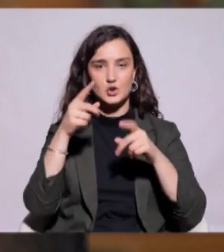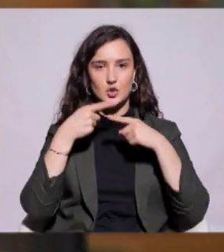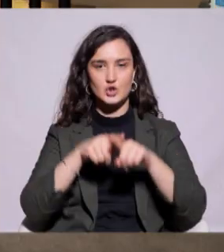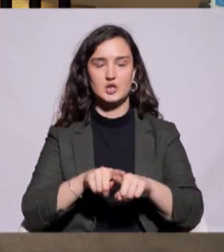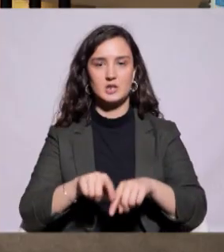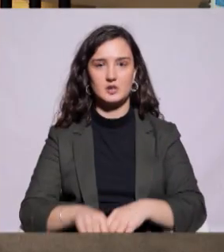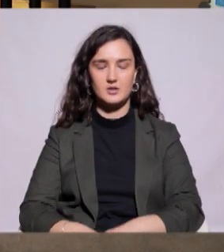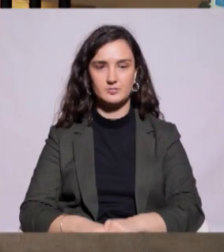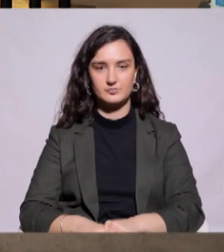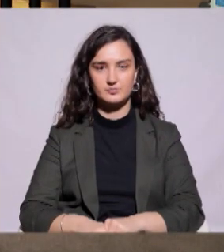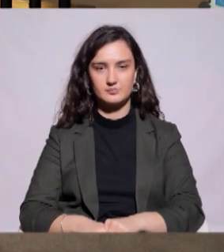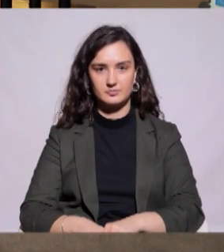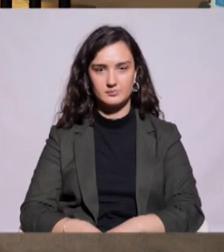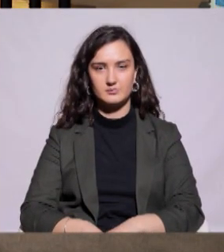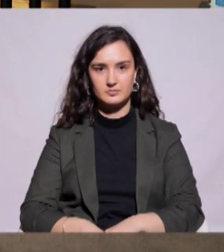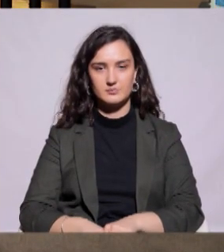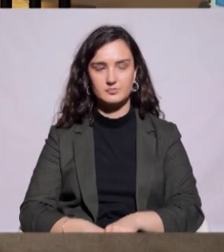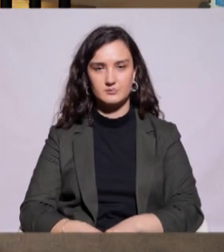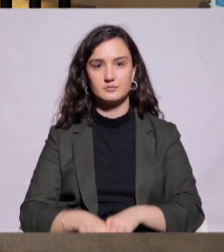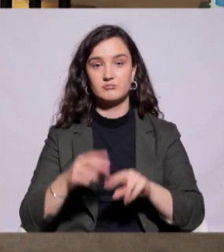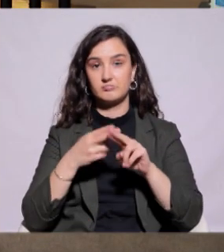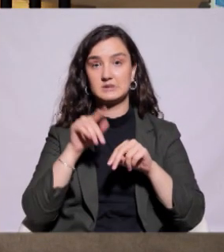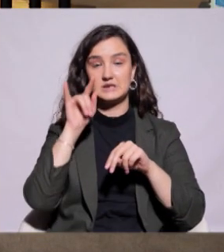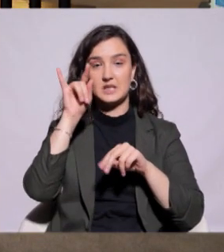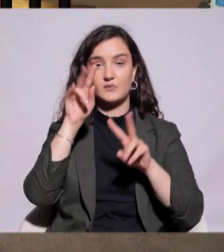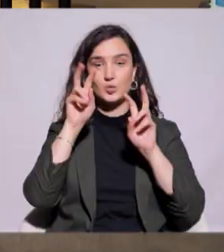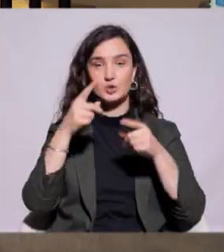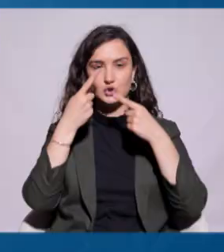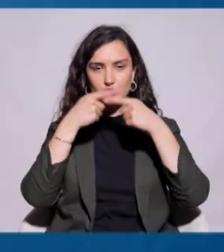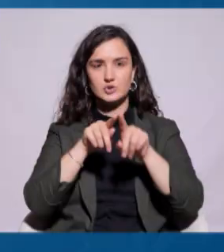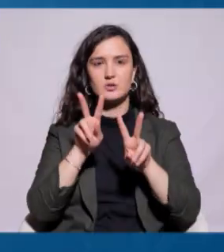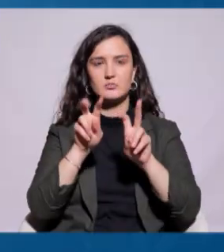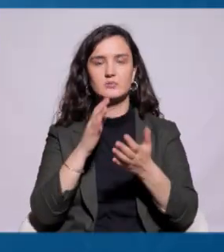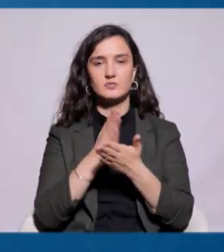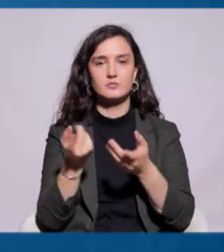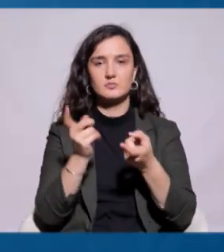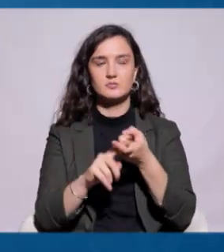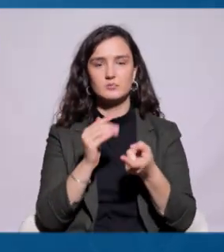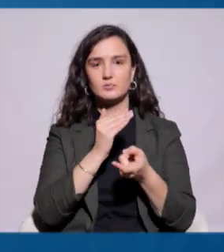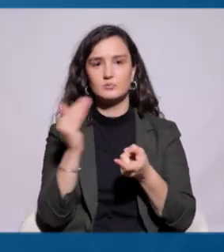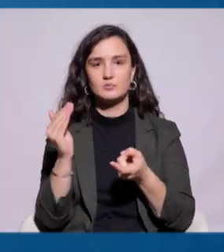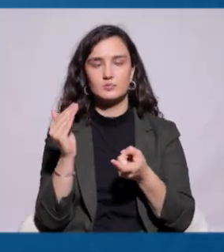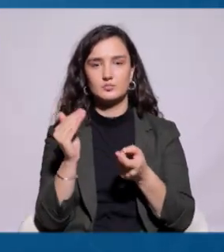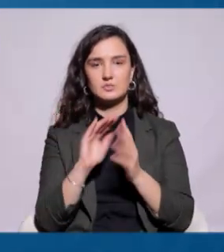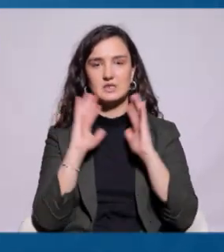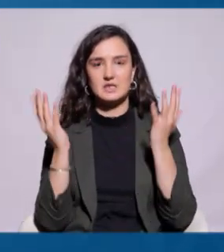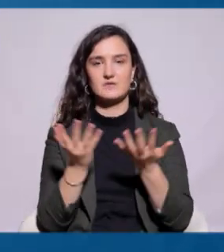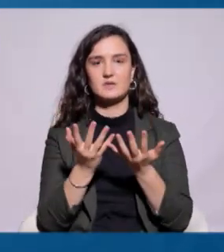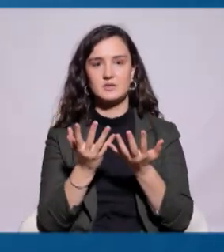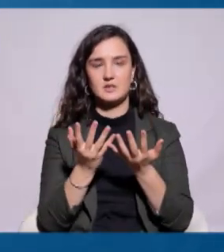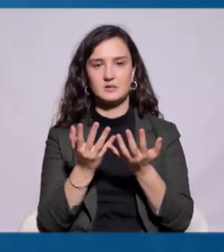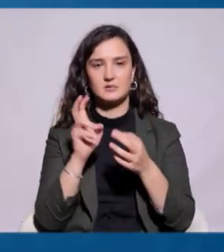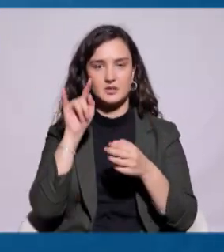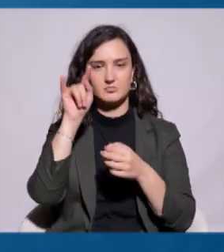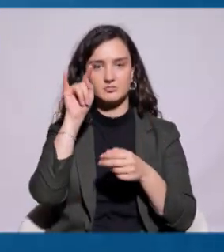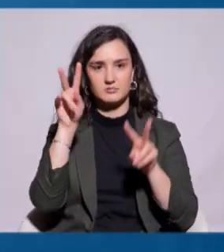ინჟინერია. Aeronautical engineering is the type of engineering associated with space and aircraft.